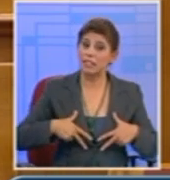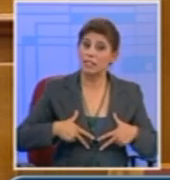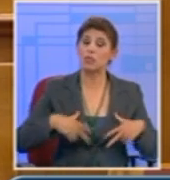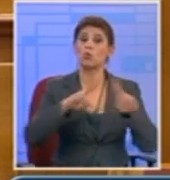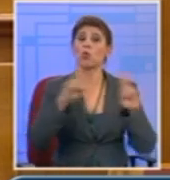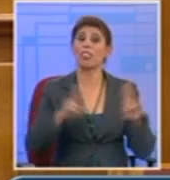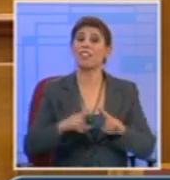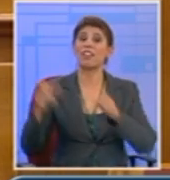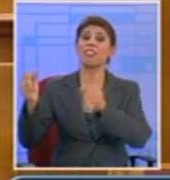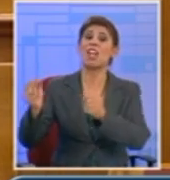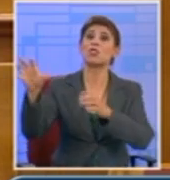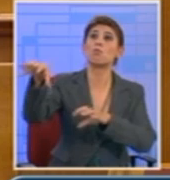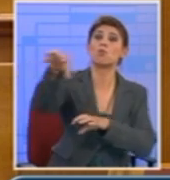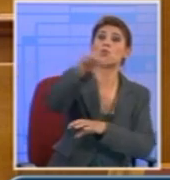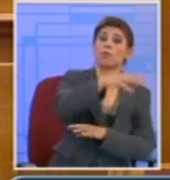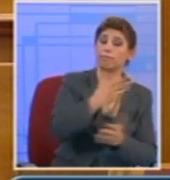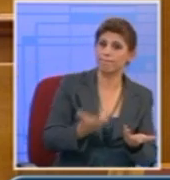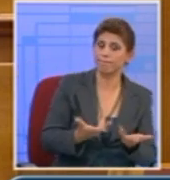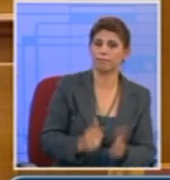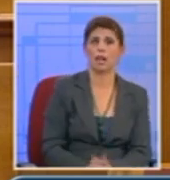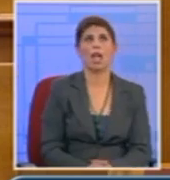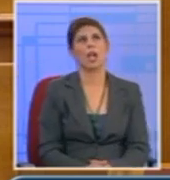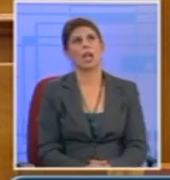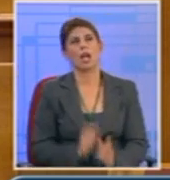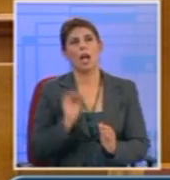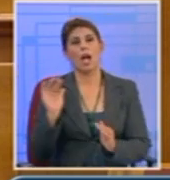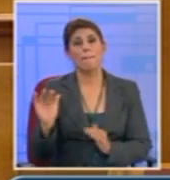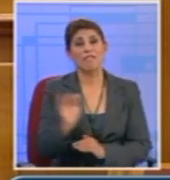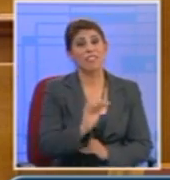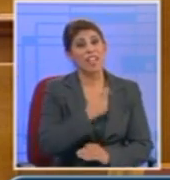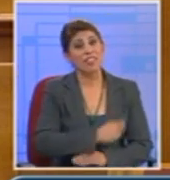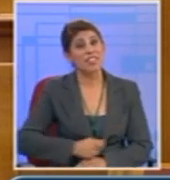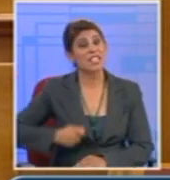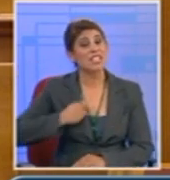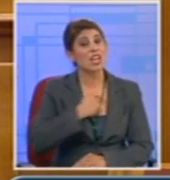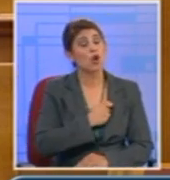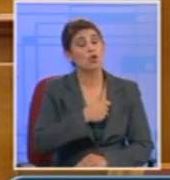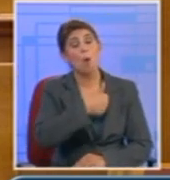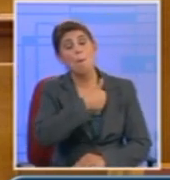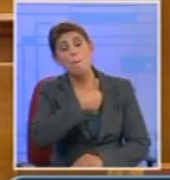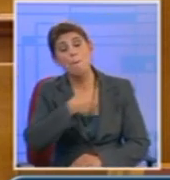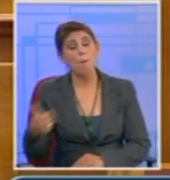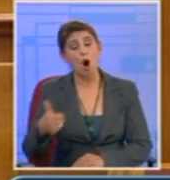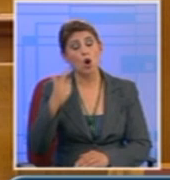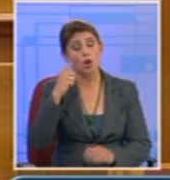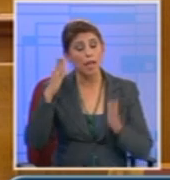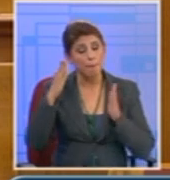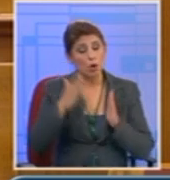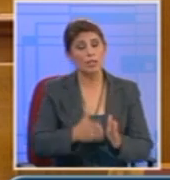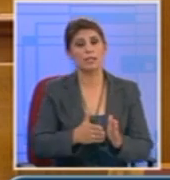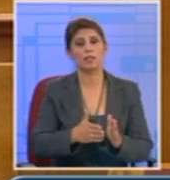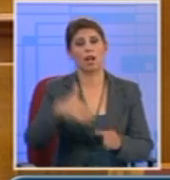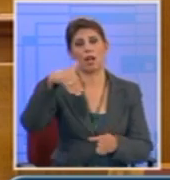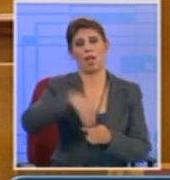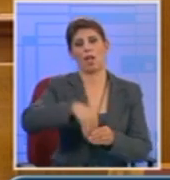διεθνείς θεσμούς απευθύνθηκε δυστυχώς μόνον και αποκλειστικά στο